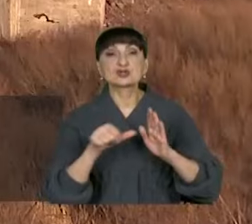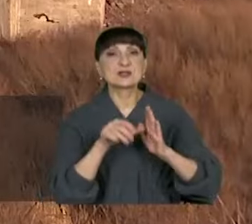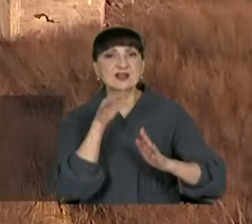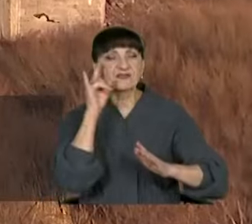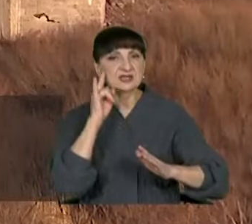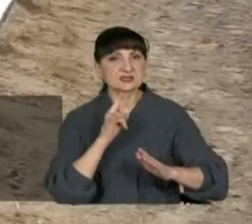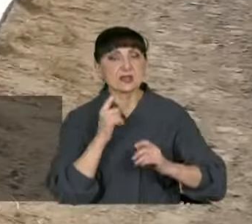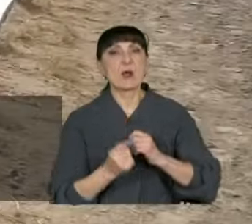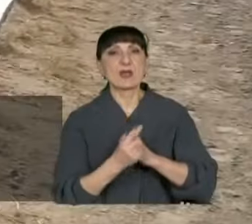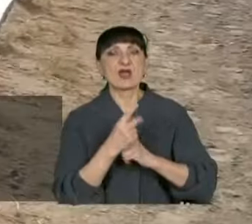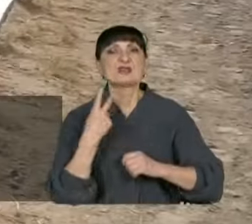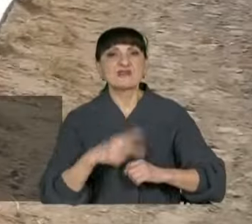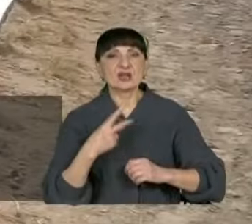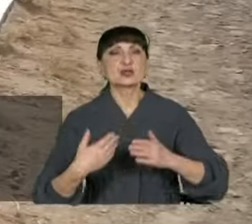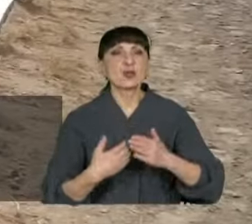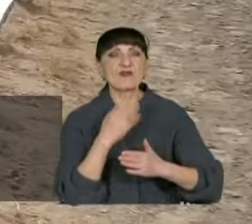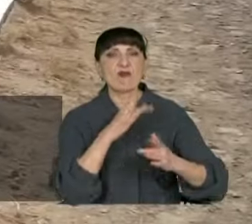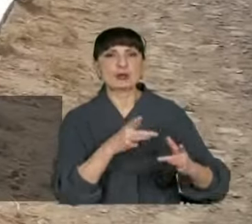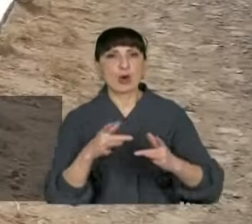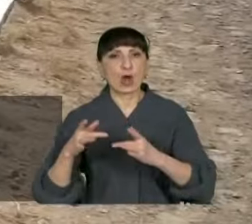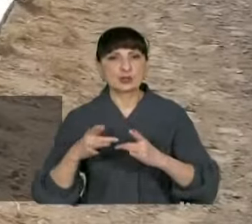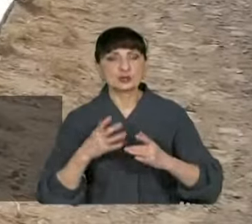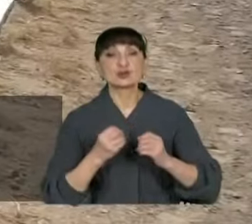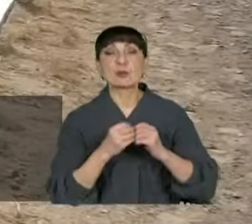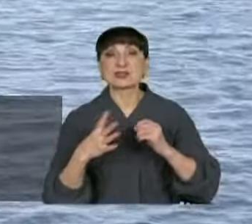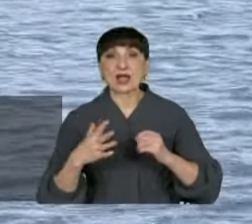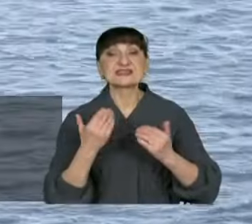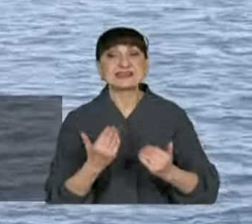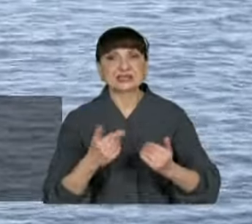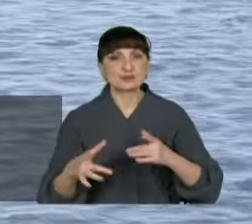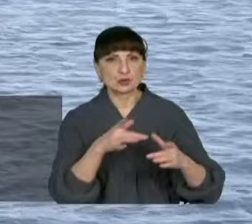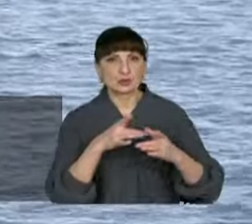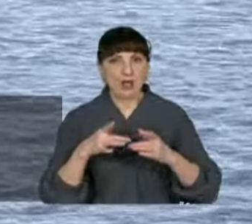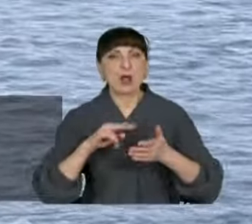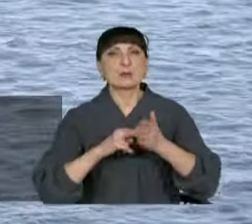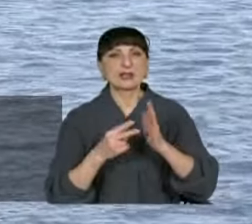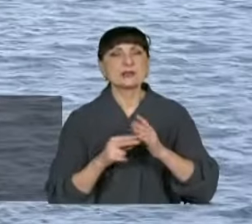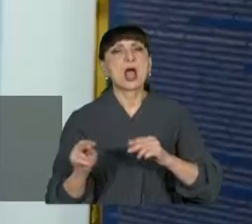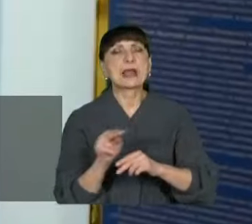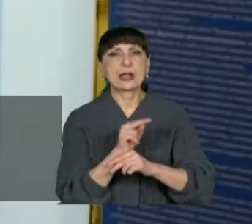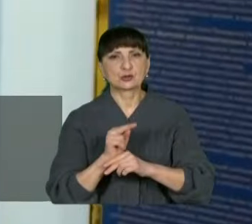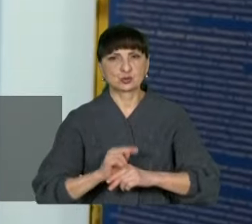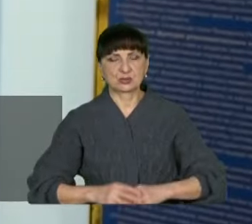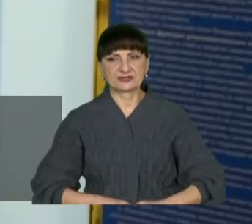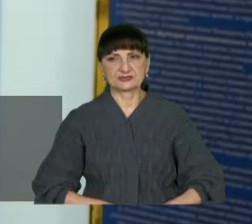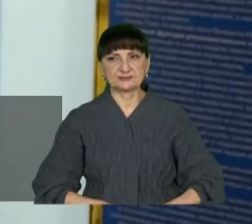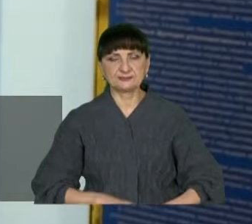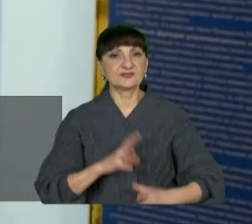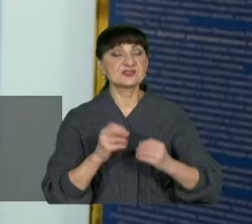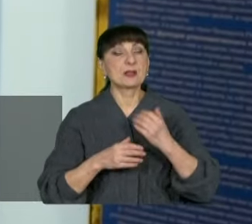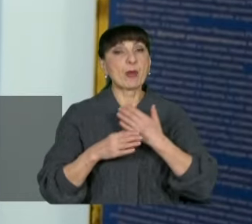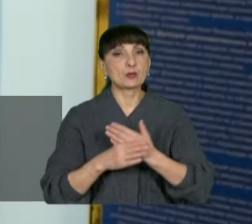в Казахстане появится 20 новых водохранилищ. Еще 15 действующих резервуаров планируют реконструировать. В целом это